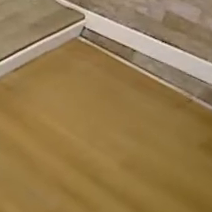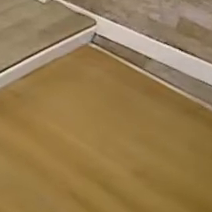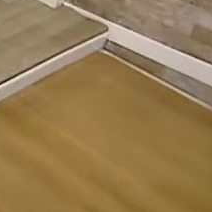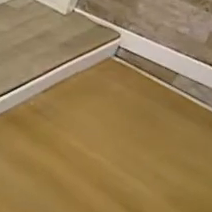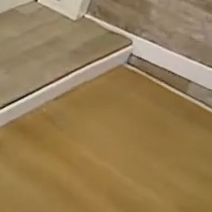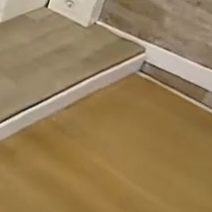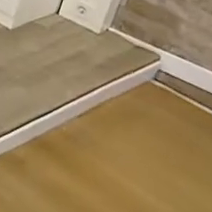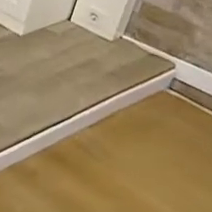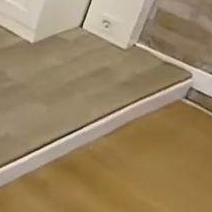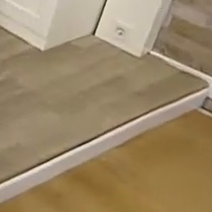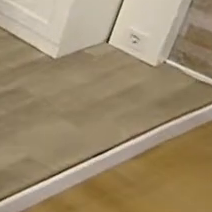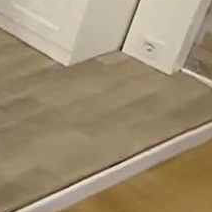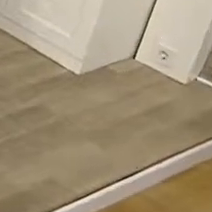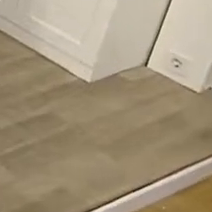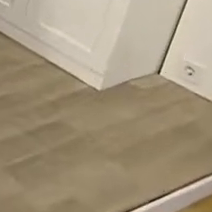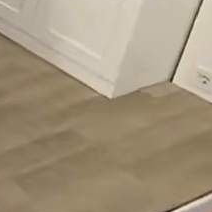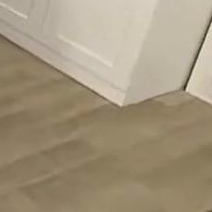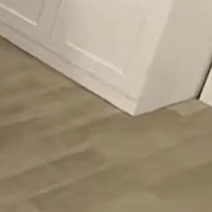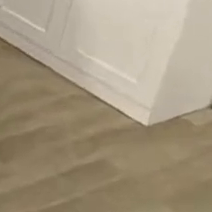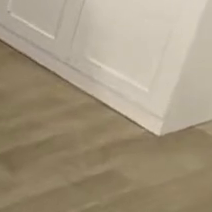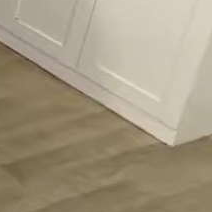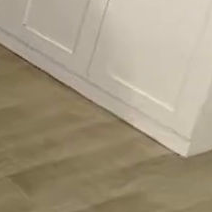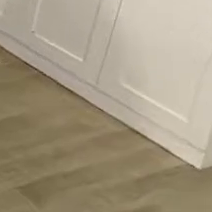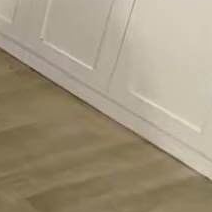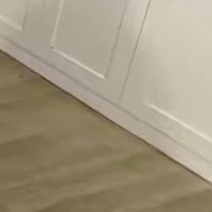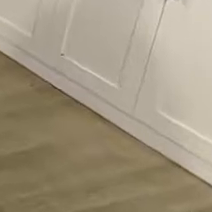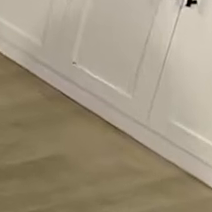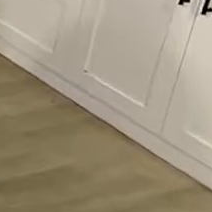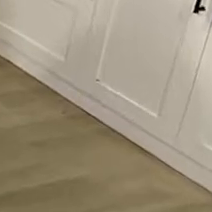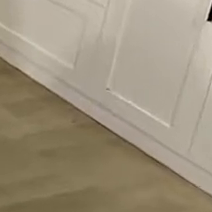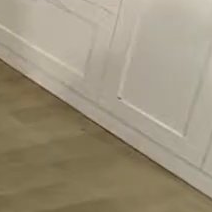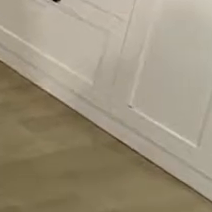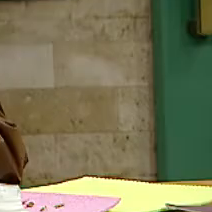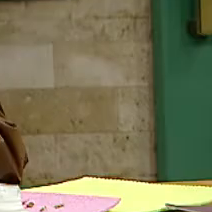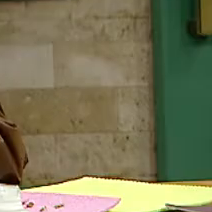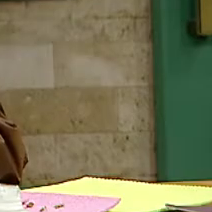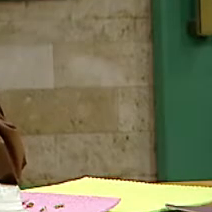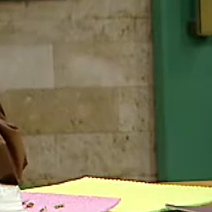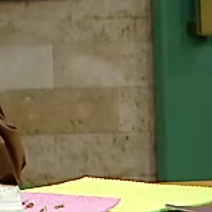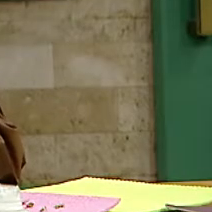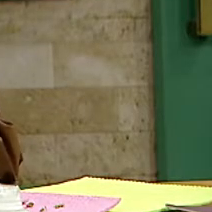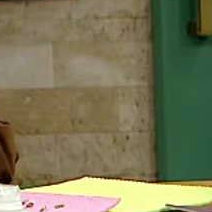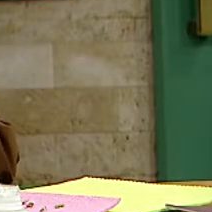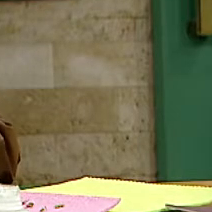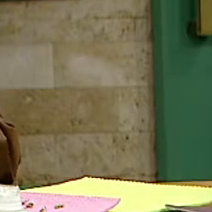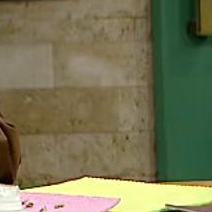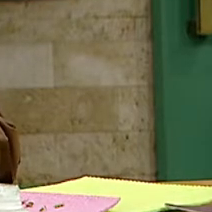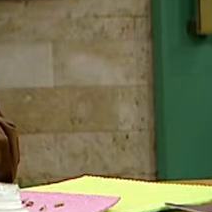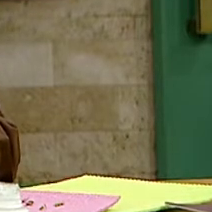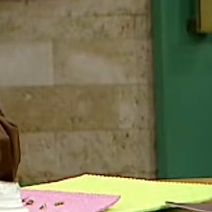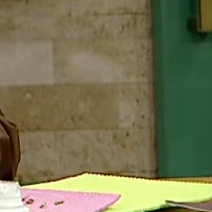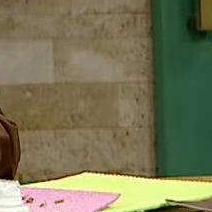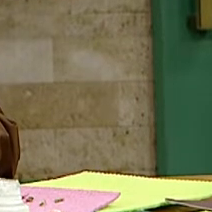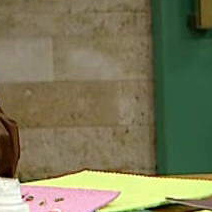Evet Filiz Hanım siz bayağı gülleri, evet. Yaprakları çok çok hoş olmuş. Gül ağacımızı ortaya çıkardık. Evet bayağı bayağı ortaya